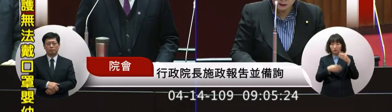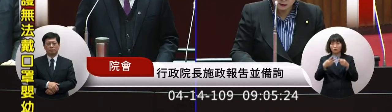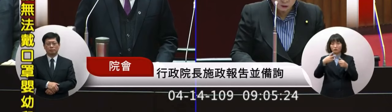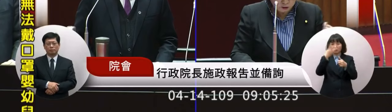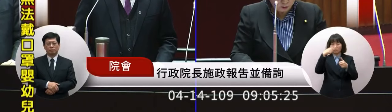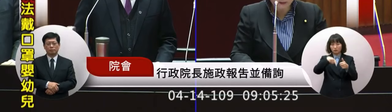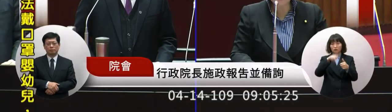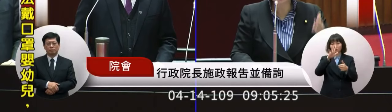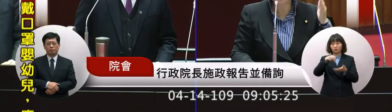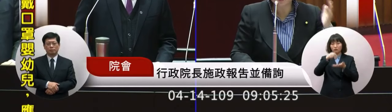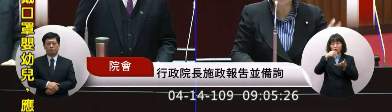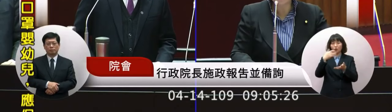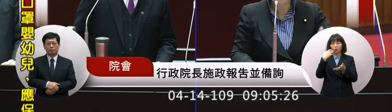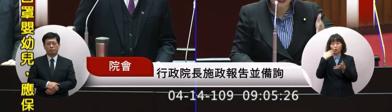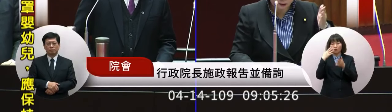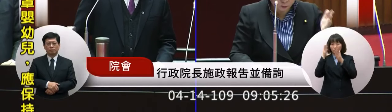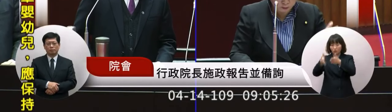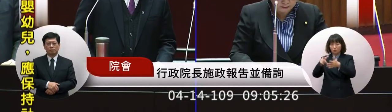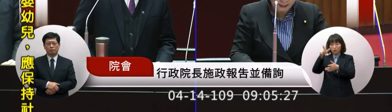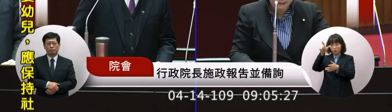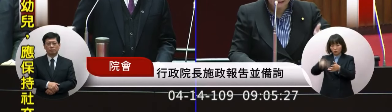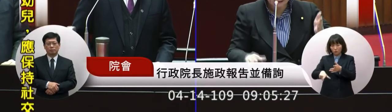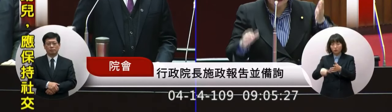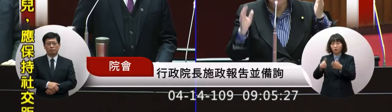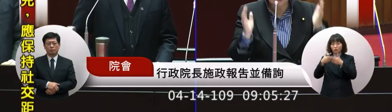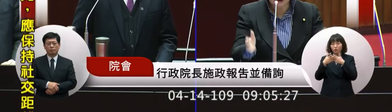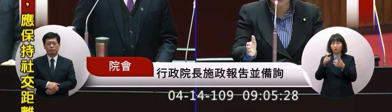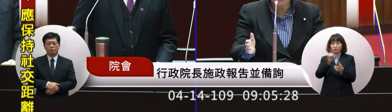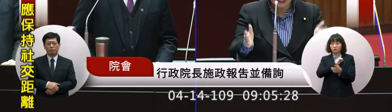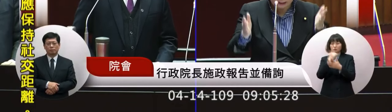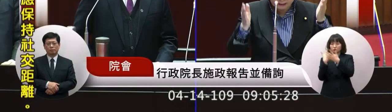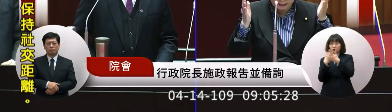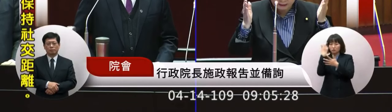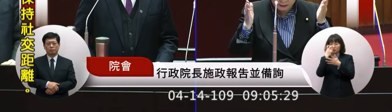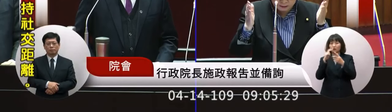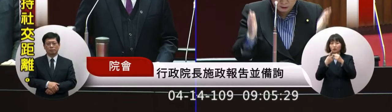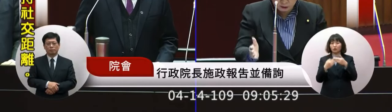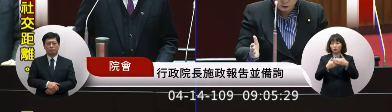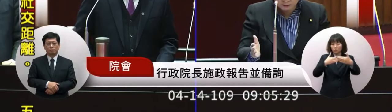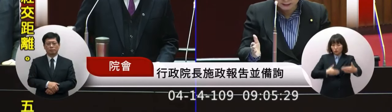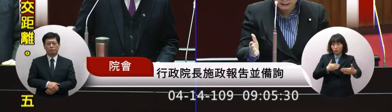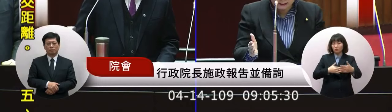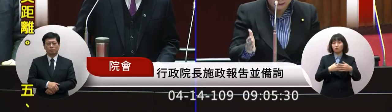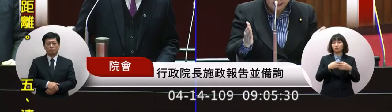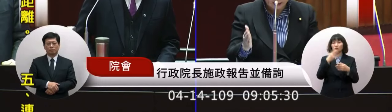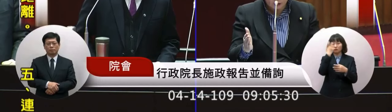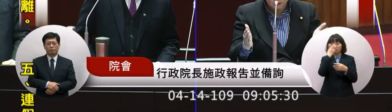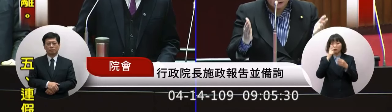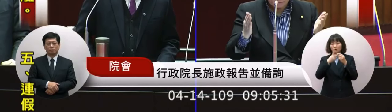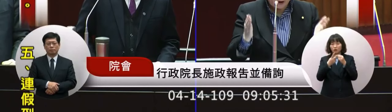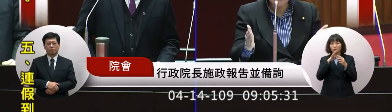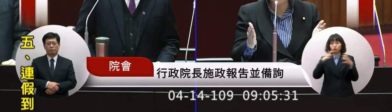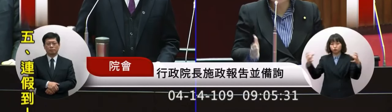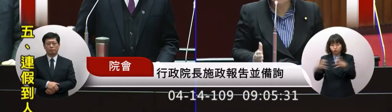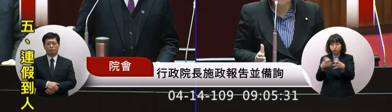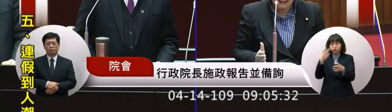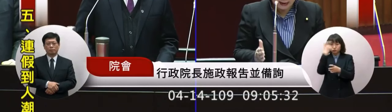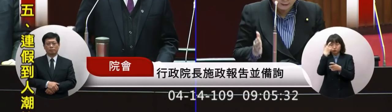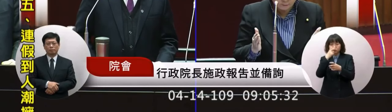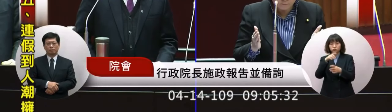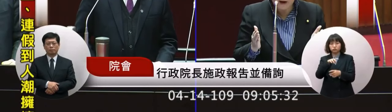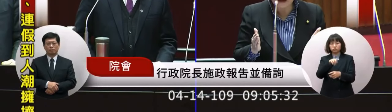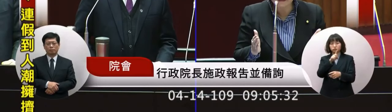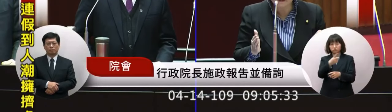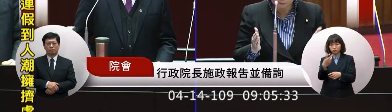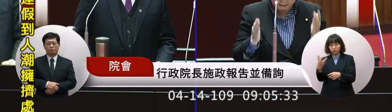中呢，只有接受居家隔离、居家检疫、集中隔离跟集中检疫者，才有防疫隔离假，